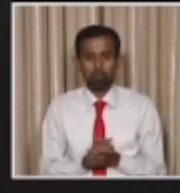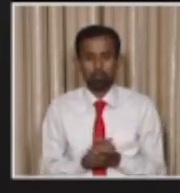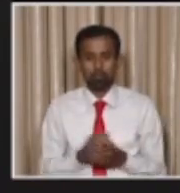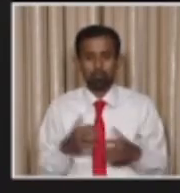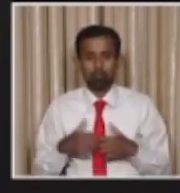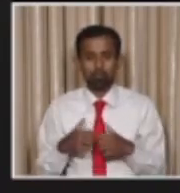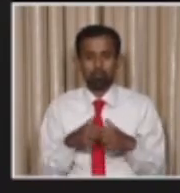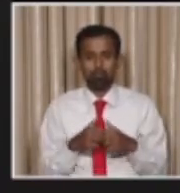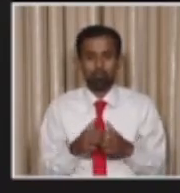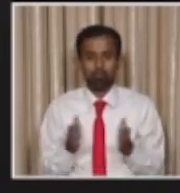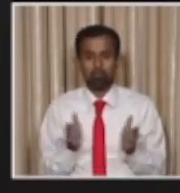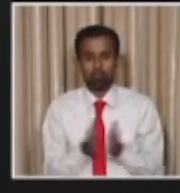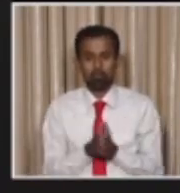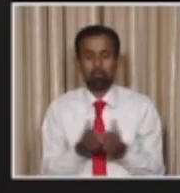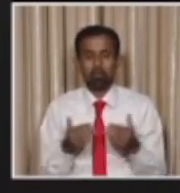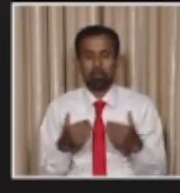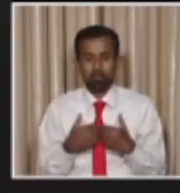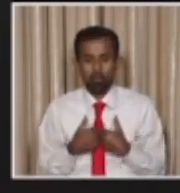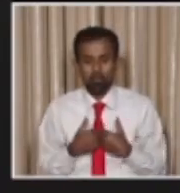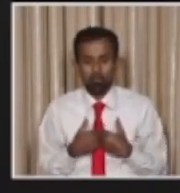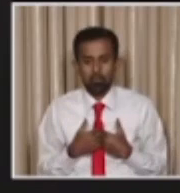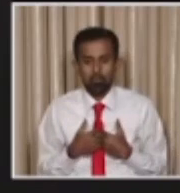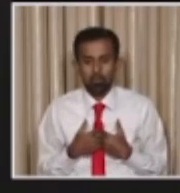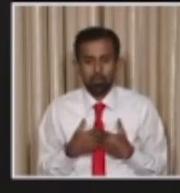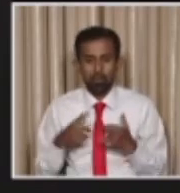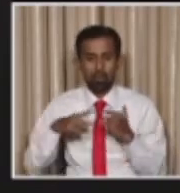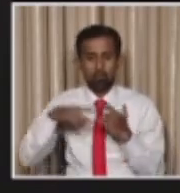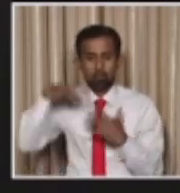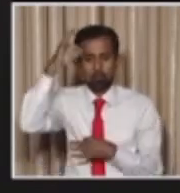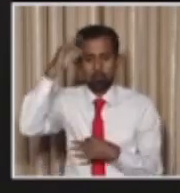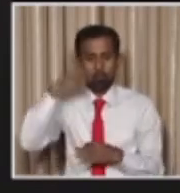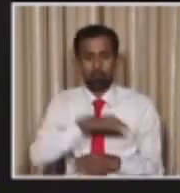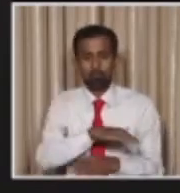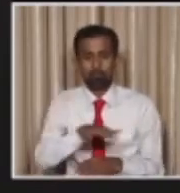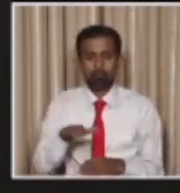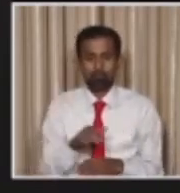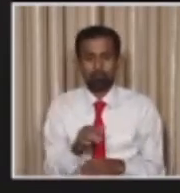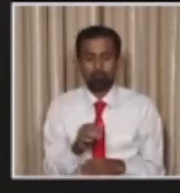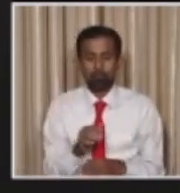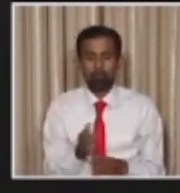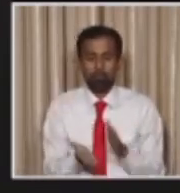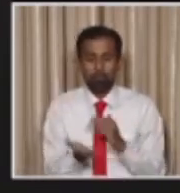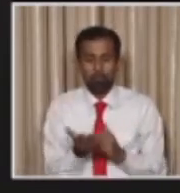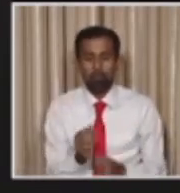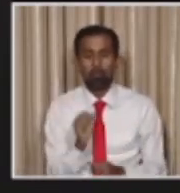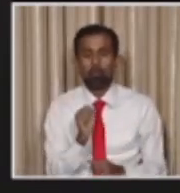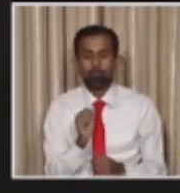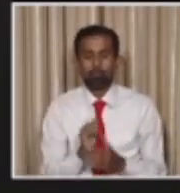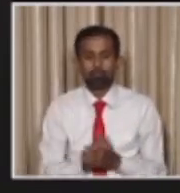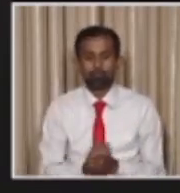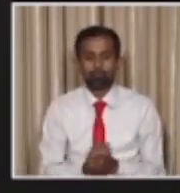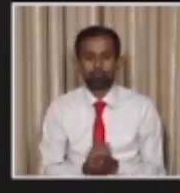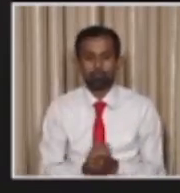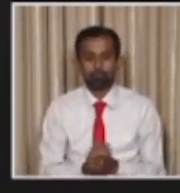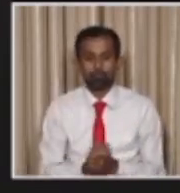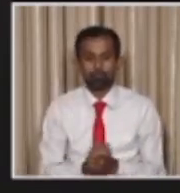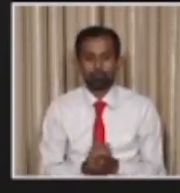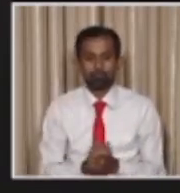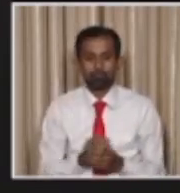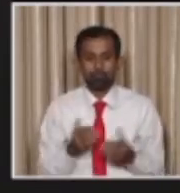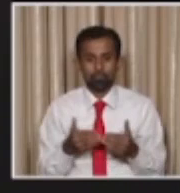තුල අපේ විශ්වවිද්‍යාල පද්ධතිය කොයි ආකාරයෙන්ද අරන් යන්නේ කියන එක සම්බන්ධයෙන්. මොකද අද